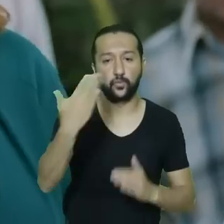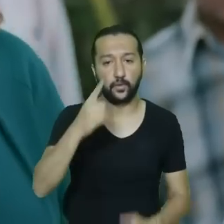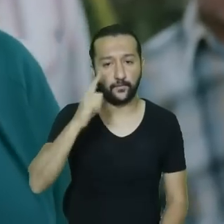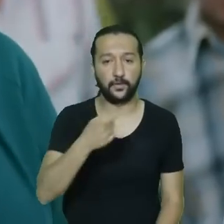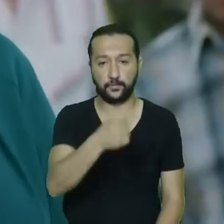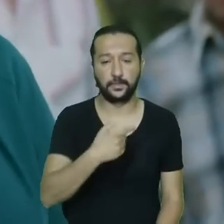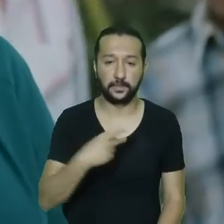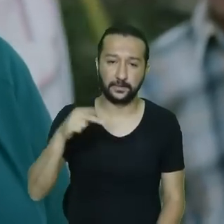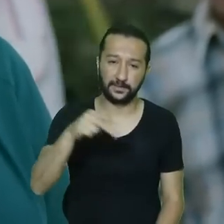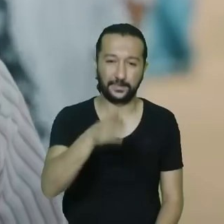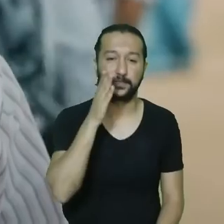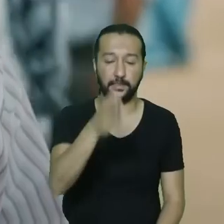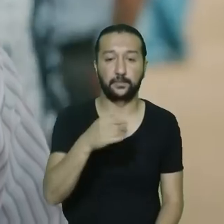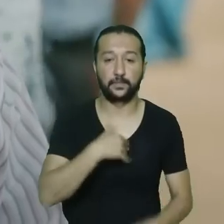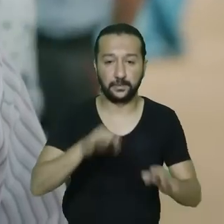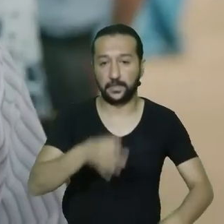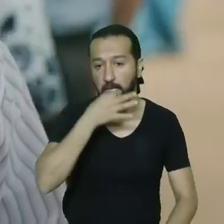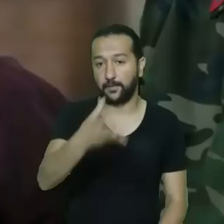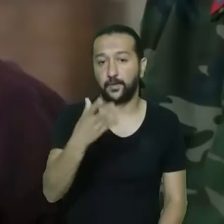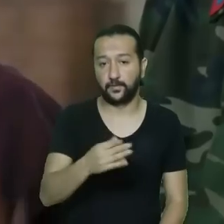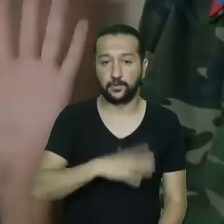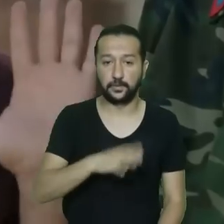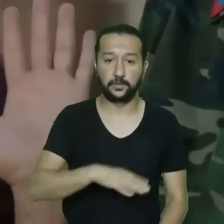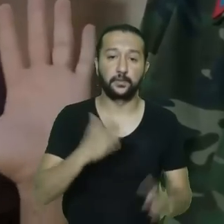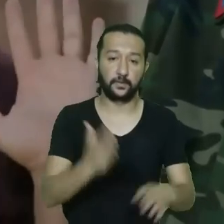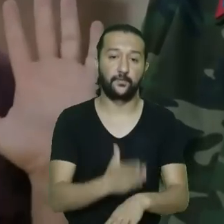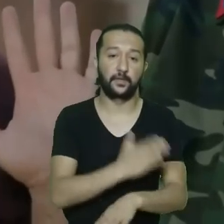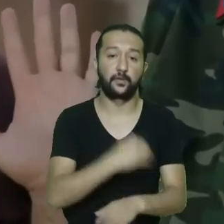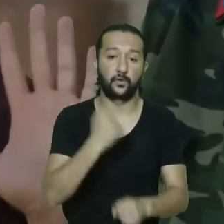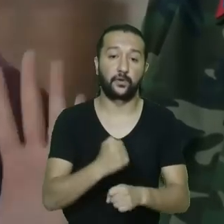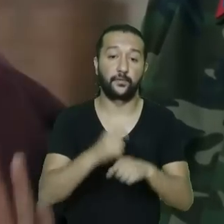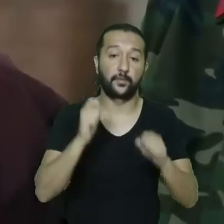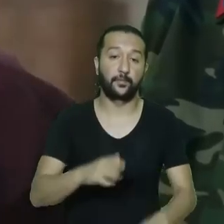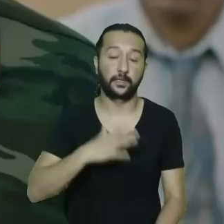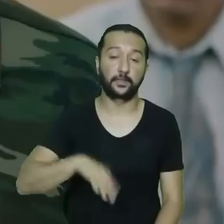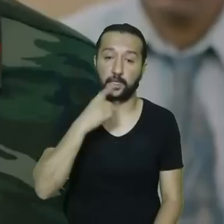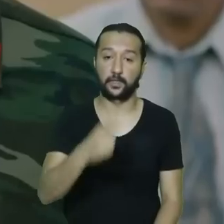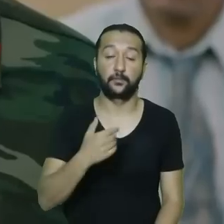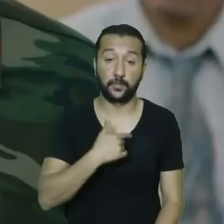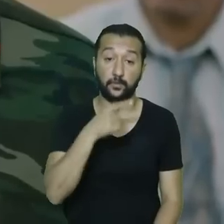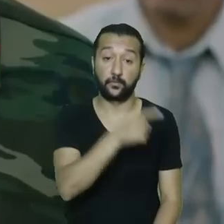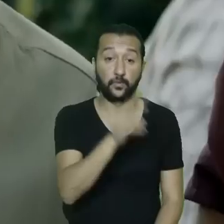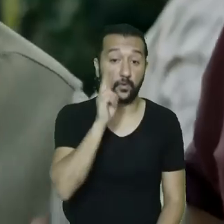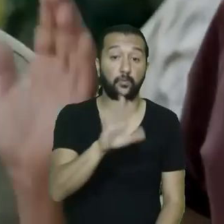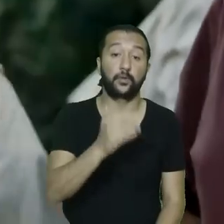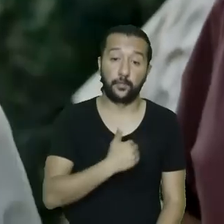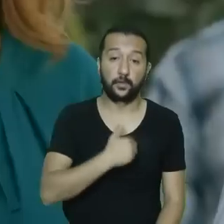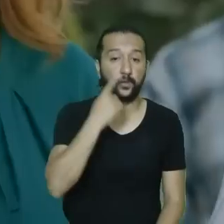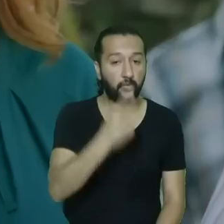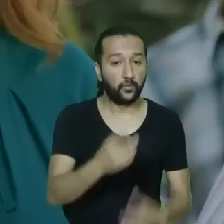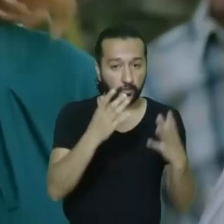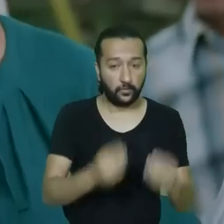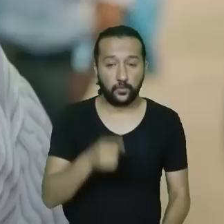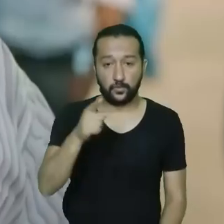fark ettim benzinliğe giderken. Ben size haber vereyim dedim. Yani vatandaşlık görevimi yapam dedim ben. Yalnız o görmedi başkanım, ben de